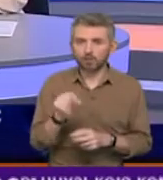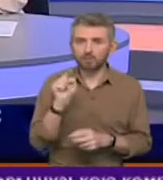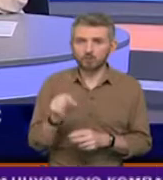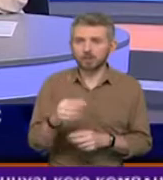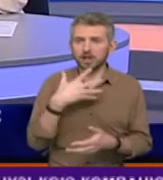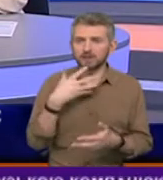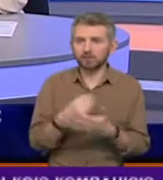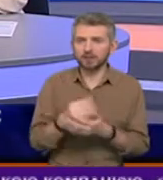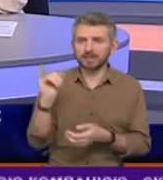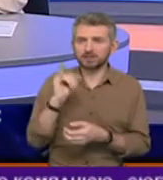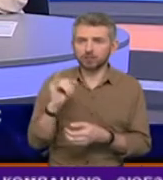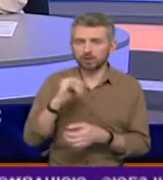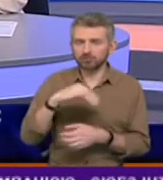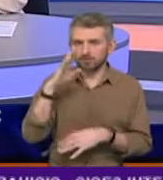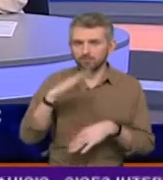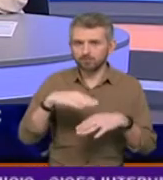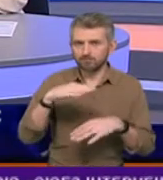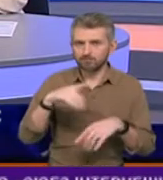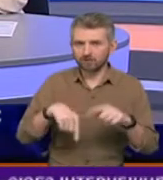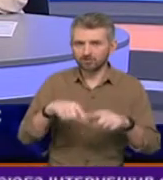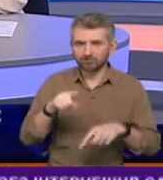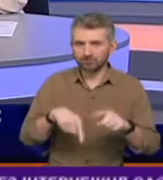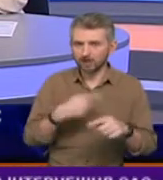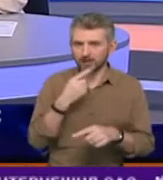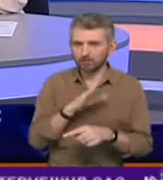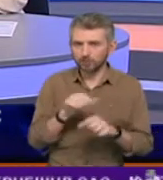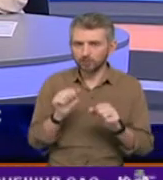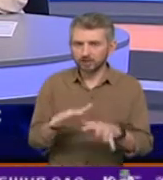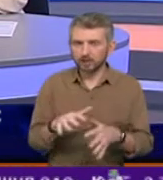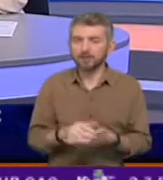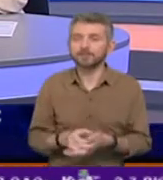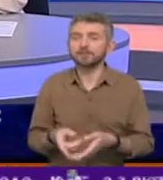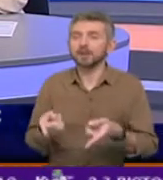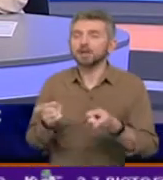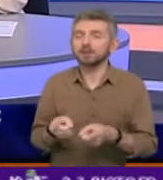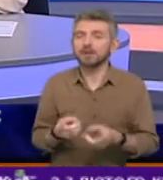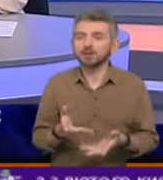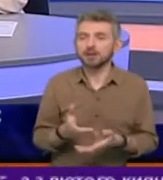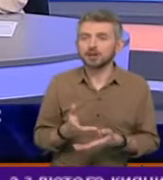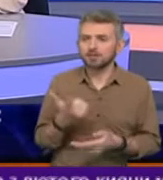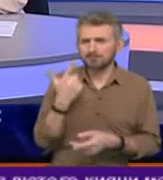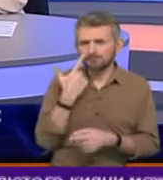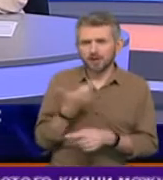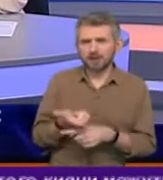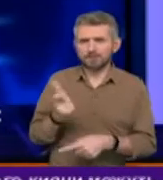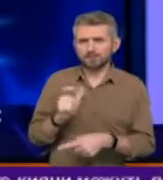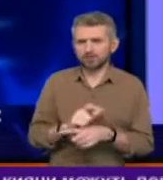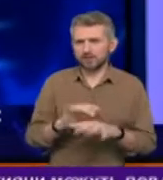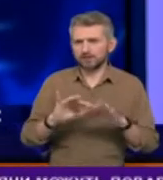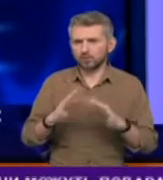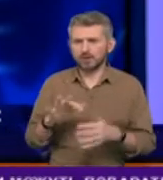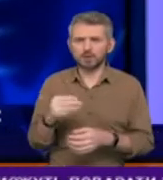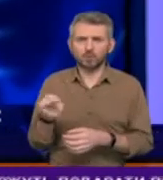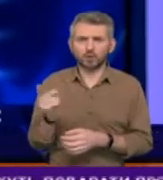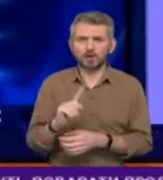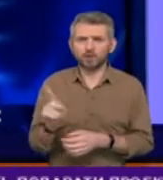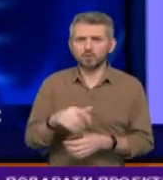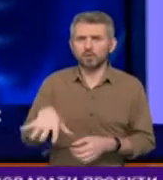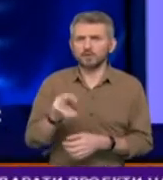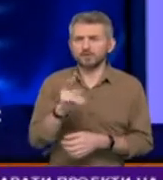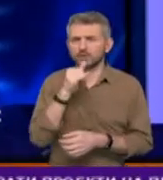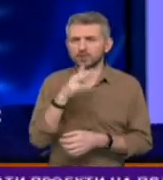визнається наша середня освіта. Але ми сьогодні будемо говорити більше про внутрішню освіту, про те, як діти готуються. Якраз ми